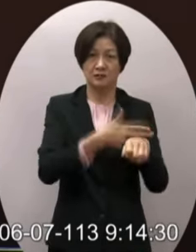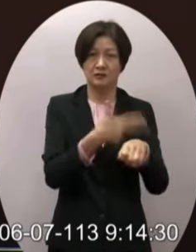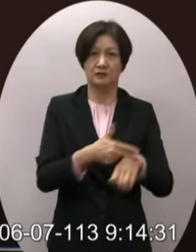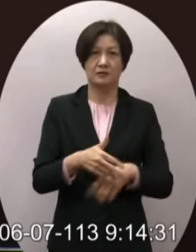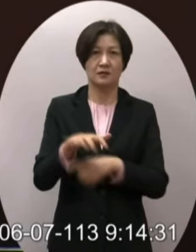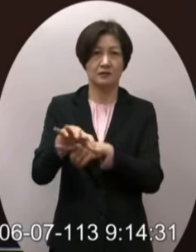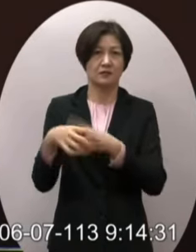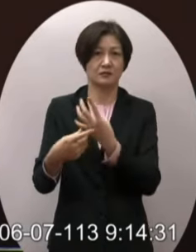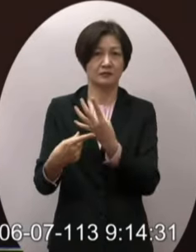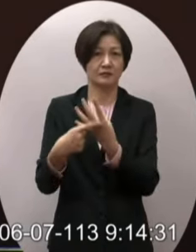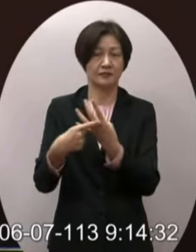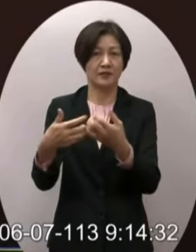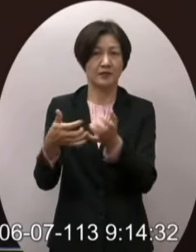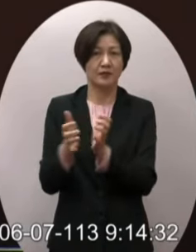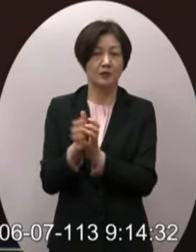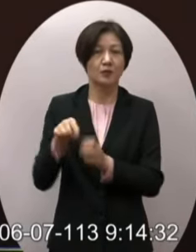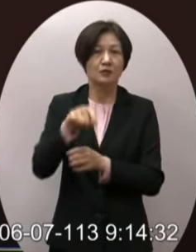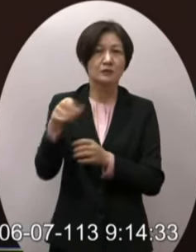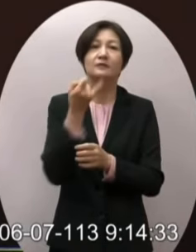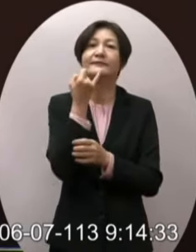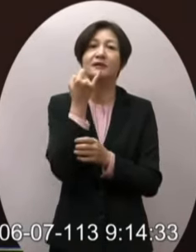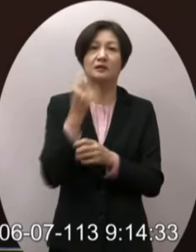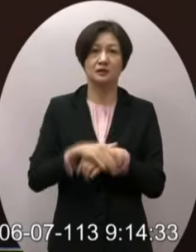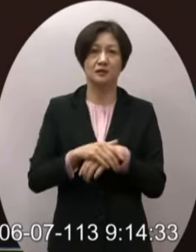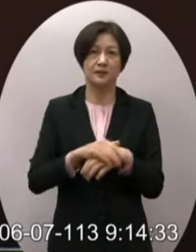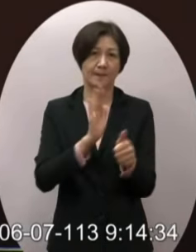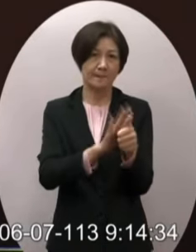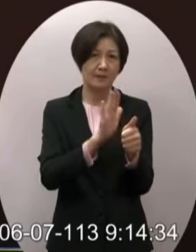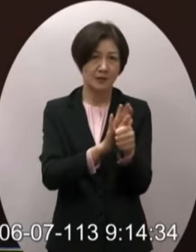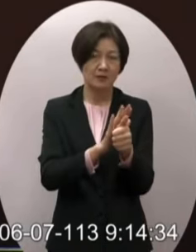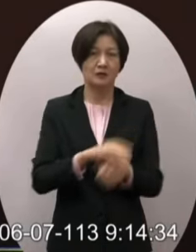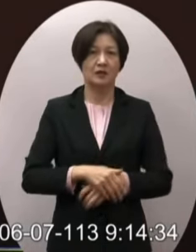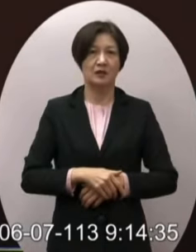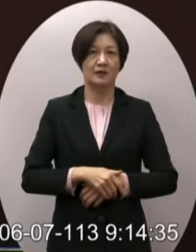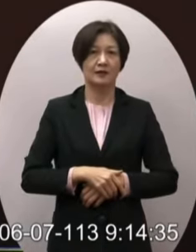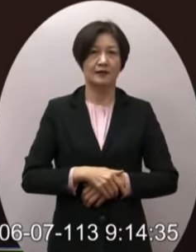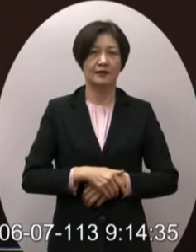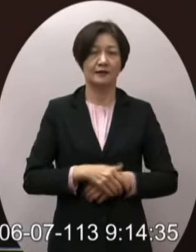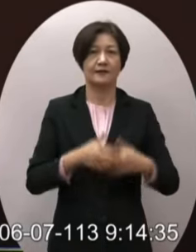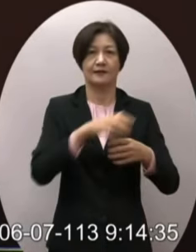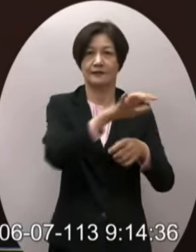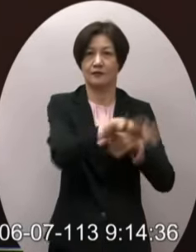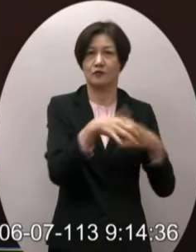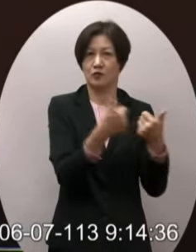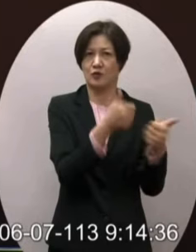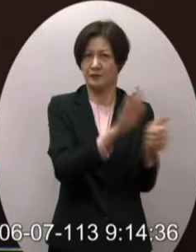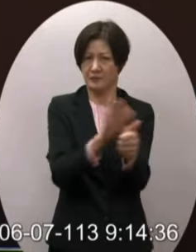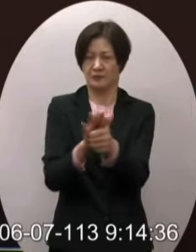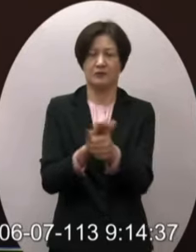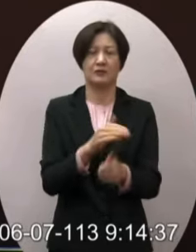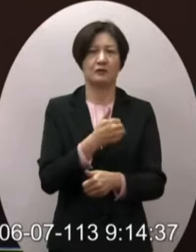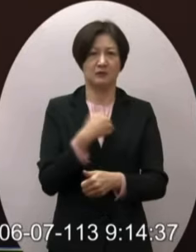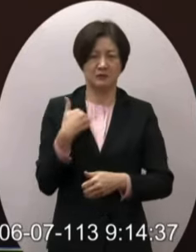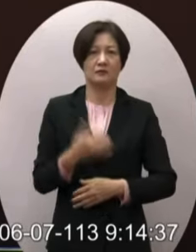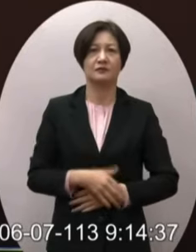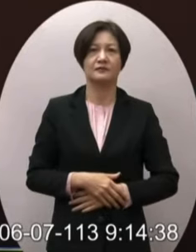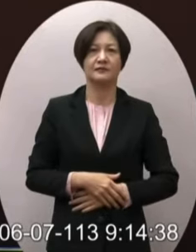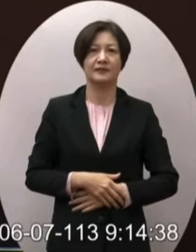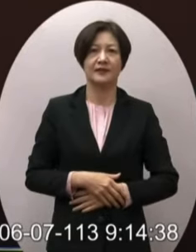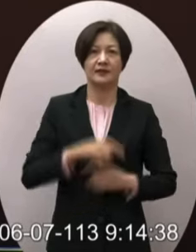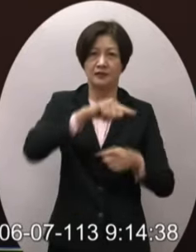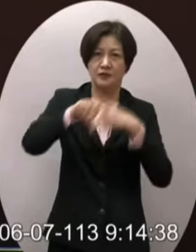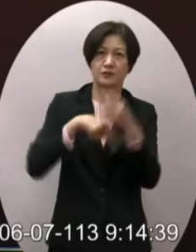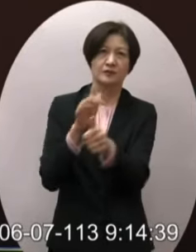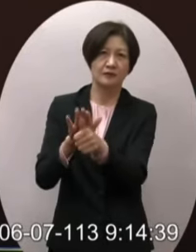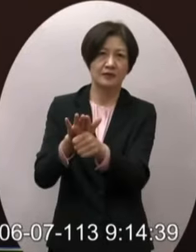部能够提供更多的这样子的能量给这一个相关的地方农会，让他们有办法积极去协助这样的地